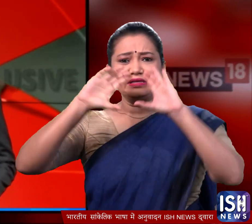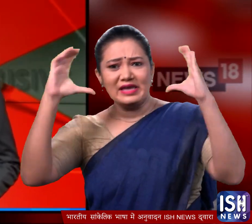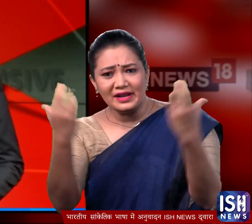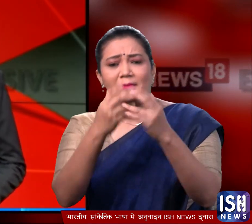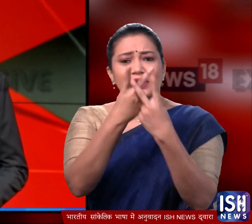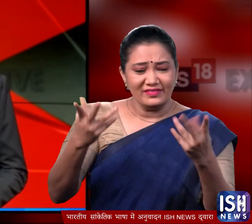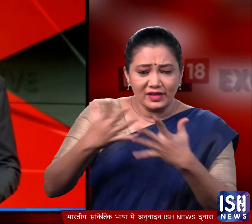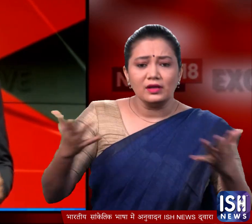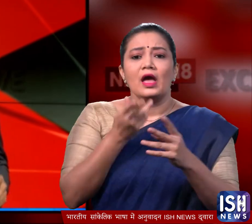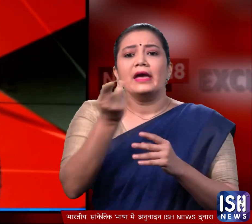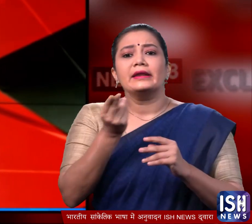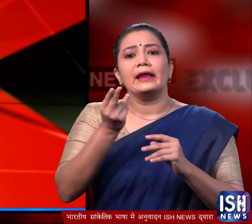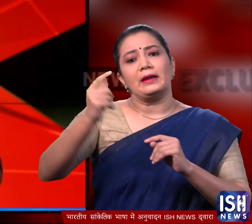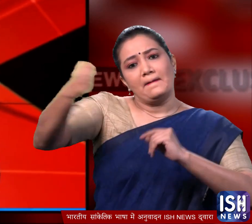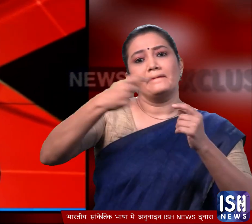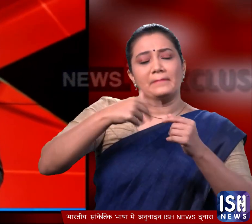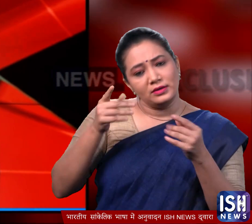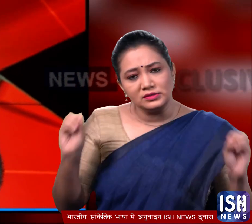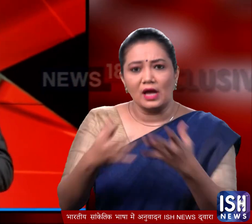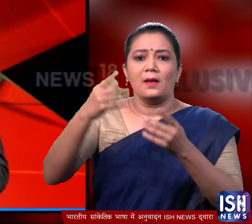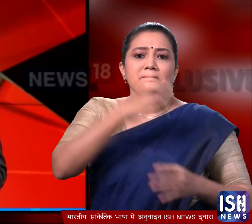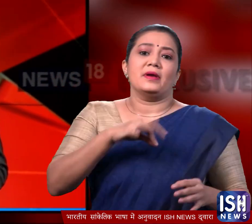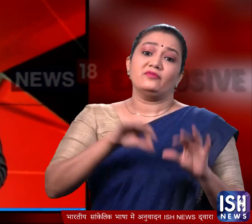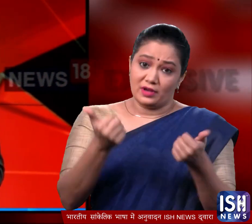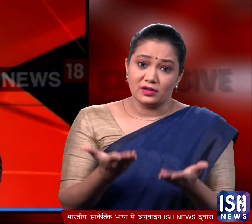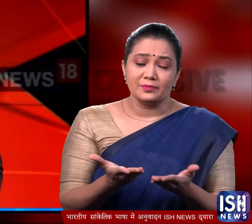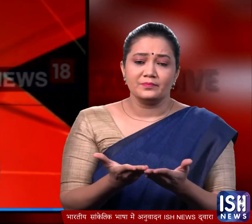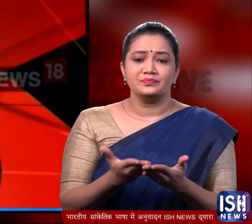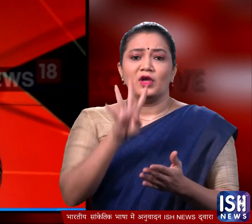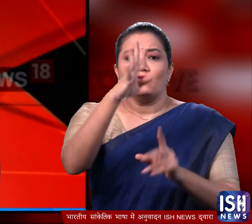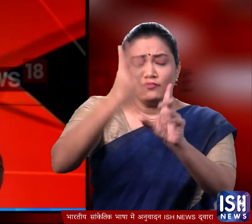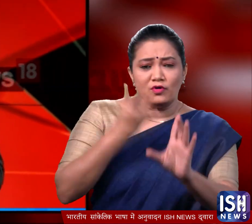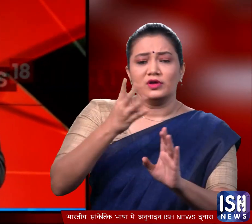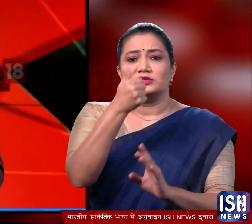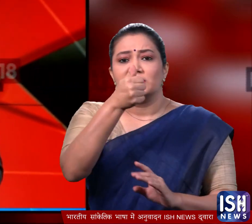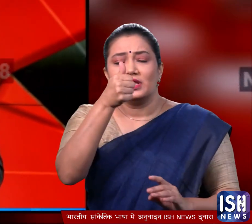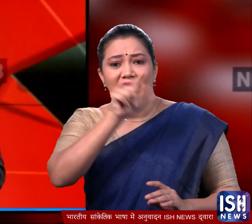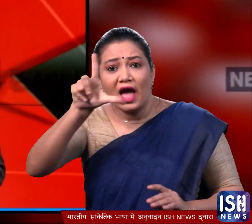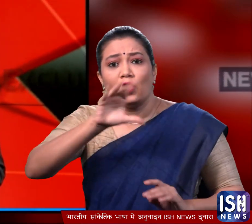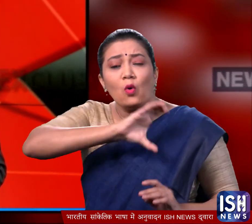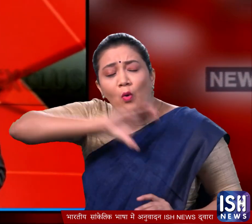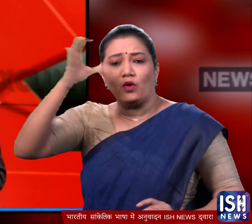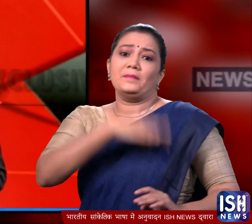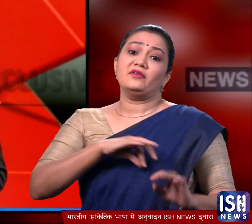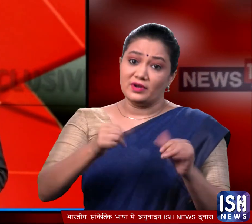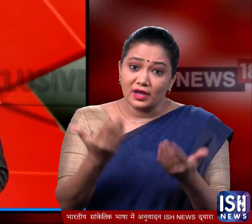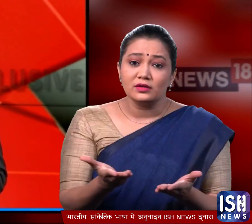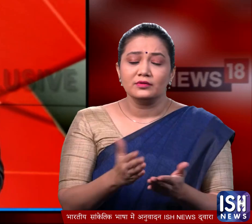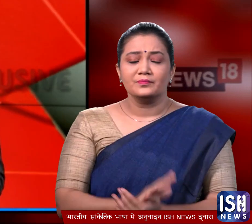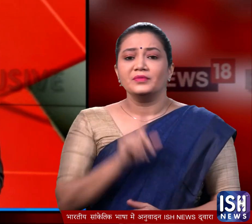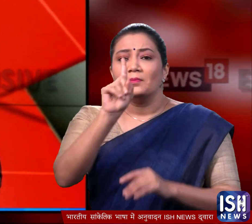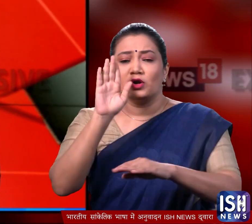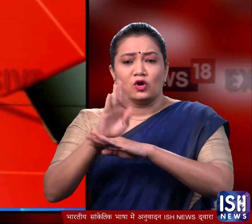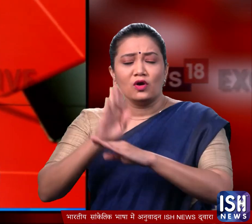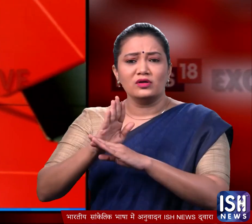जैसी संपत्तियों को लीज या किराए पर देकर पैसे कमाएगी, जिससे 4 साल में 6 लाख करोड़ की आमदनी होने की उम्मीद है।